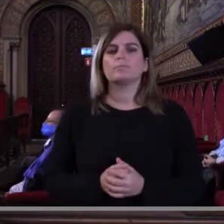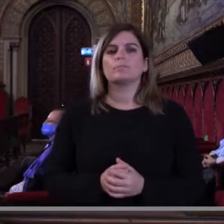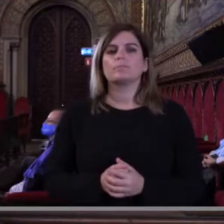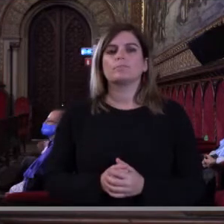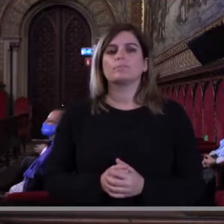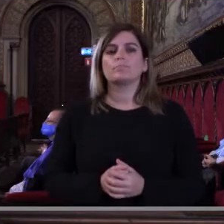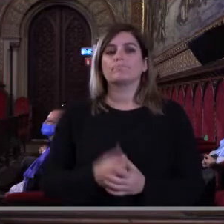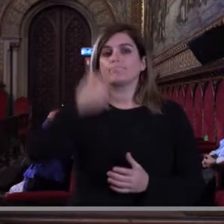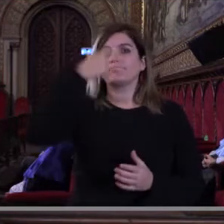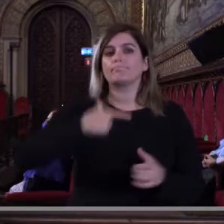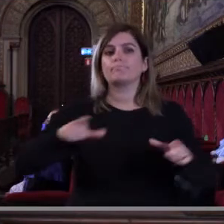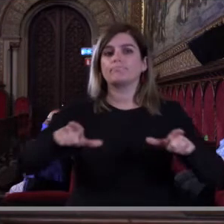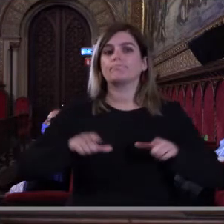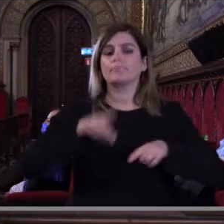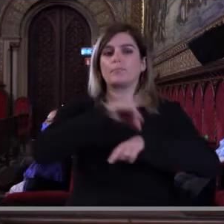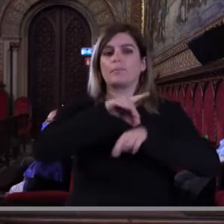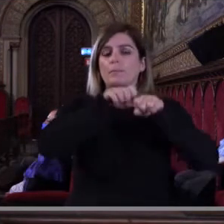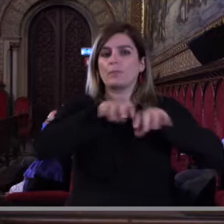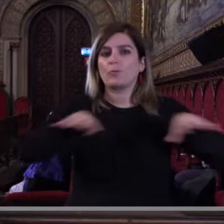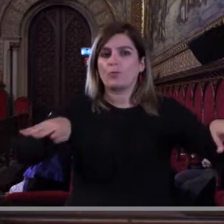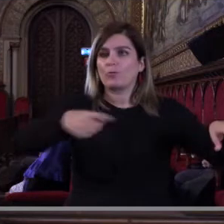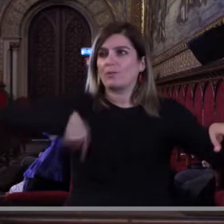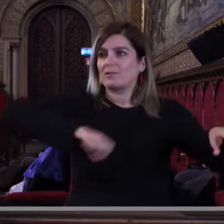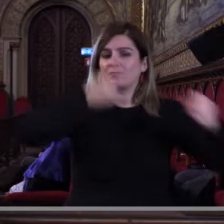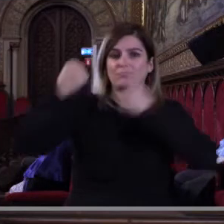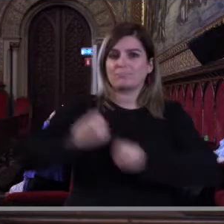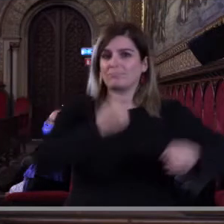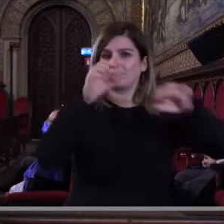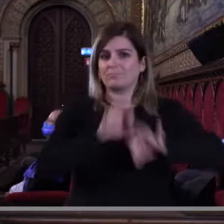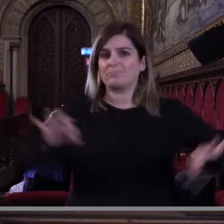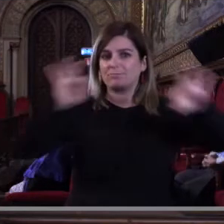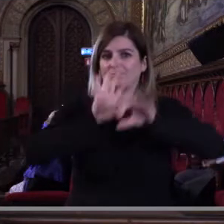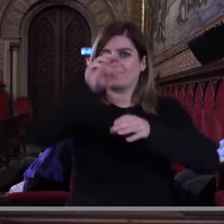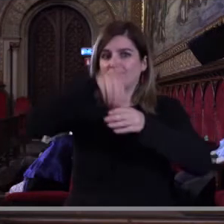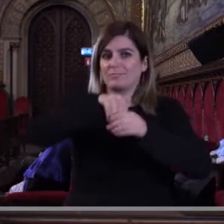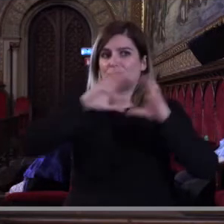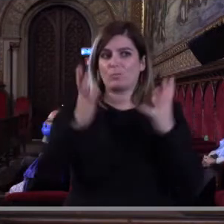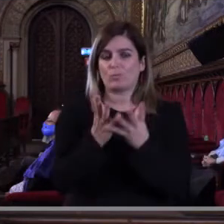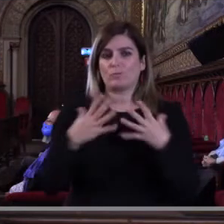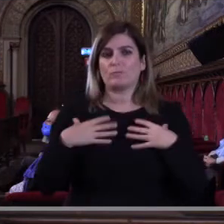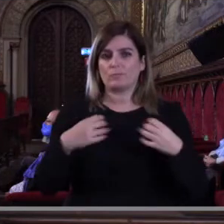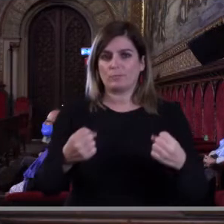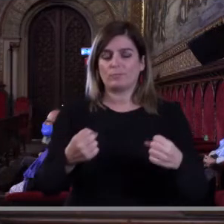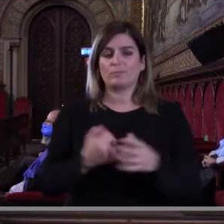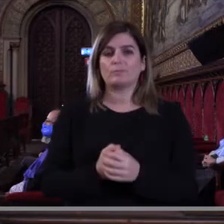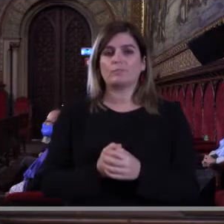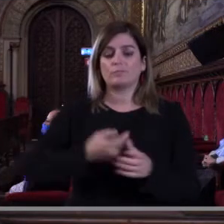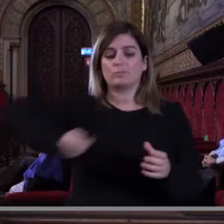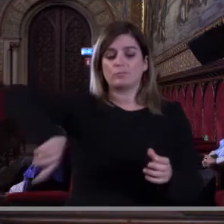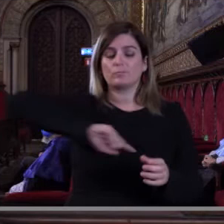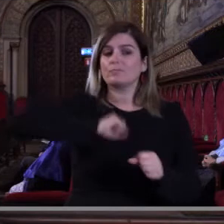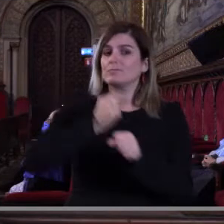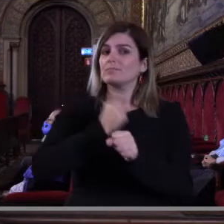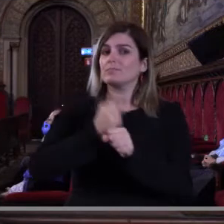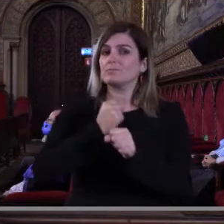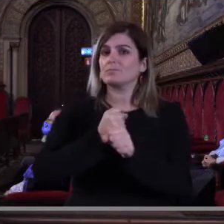Els epidemiòlegs som una espècie no gaire protegida dins del conjunt del sistema sanitari. La nostra feina no